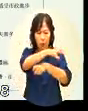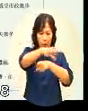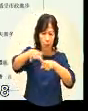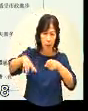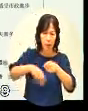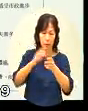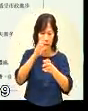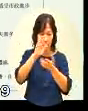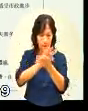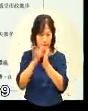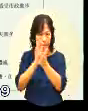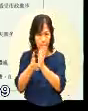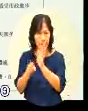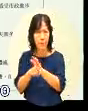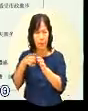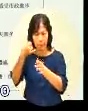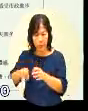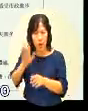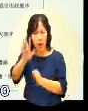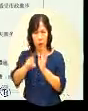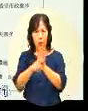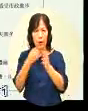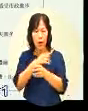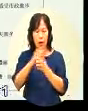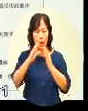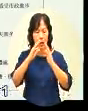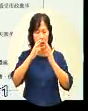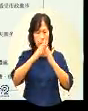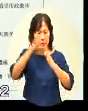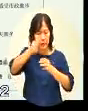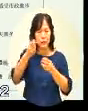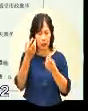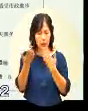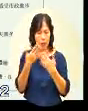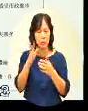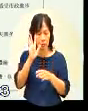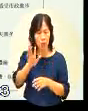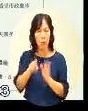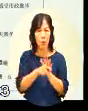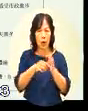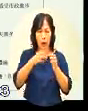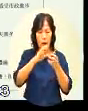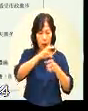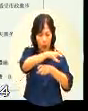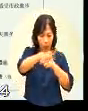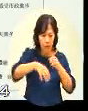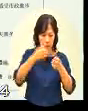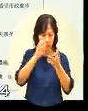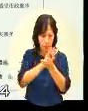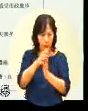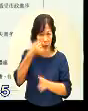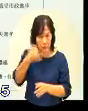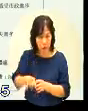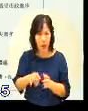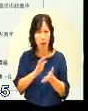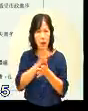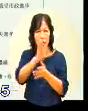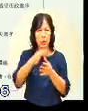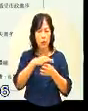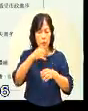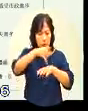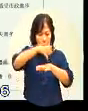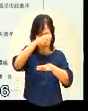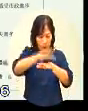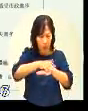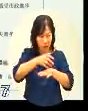环境变差，我想市长应该注意到这个讯息，环境的变差 也许是我们是不是在登革